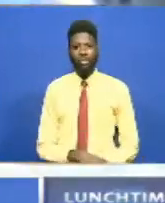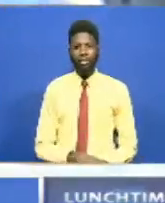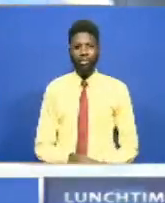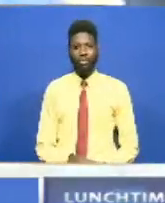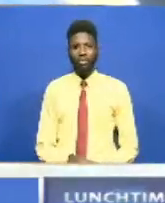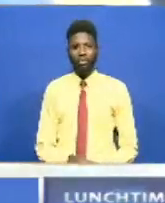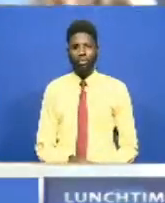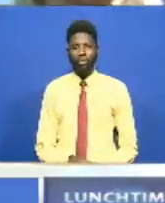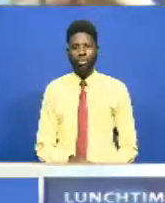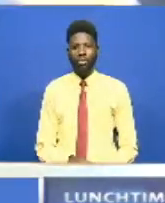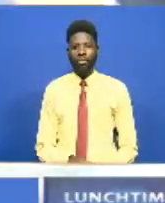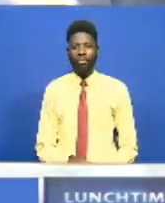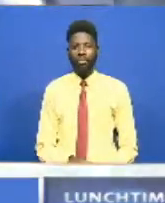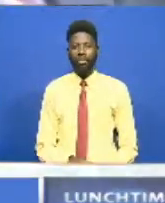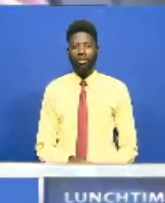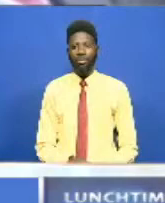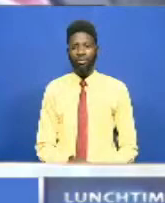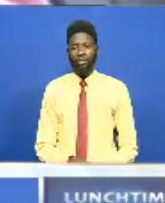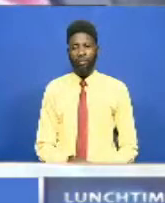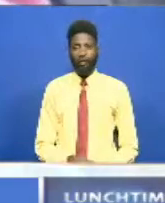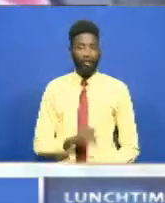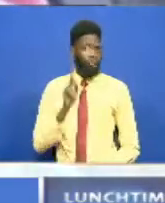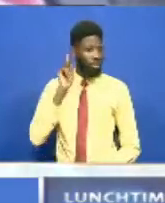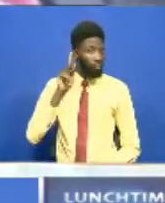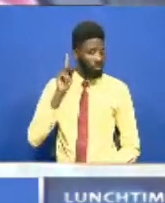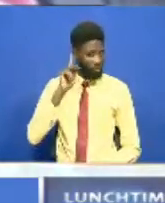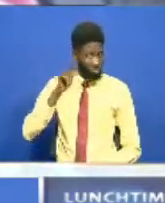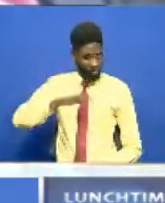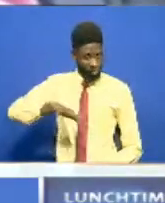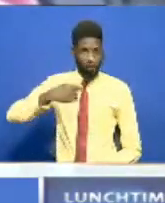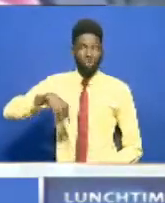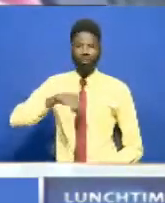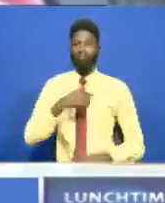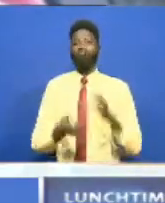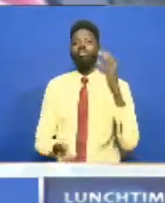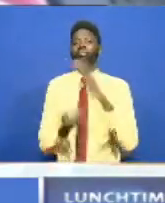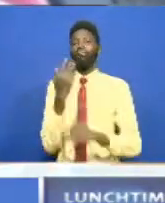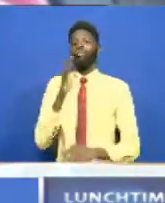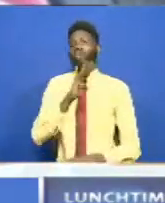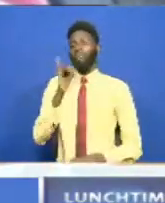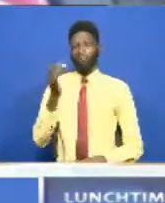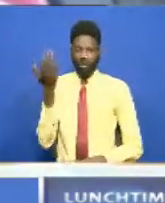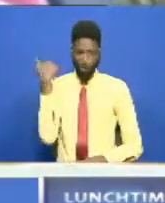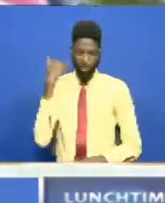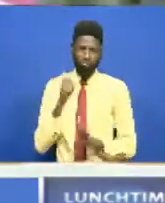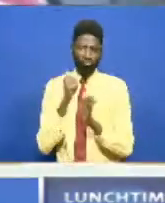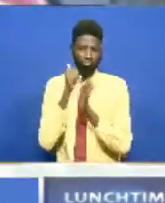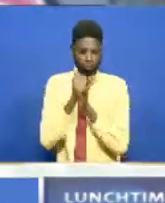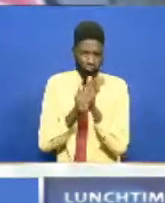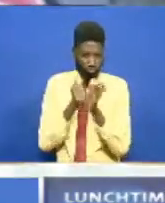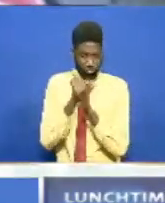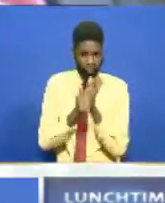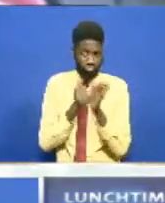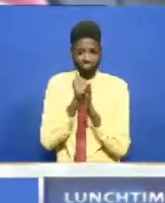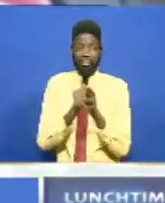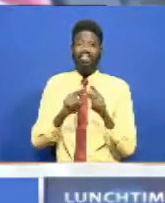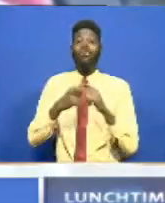Wanawake, hapa ndio tulianza safari. Ile gari ya moshi ilianza safari